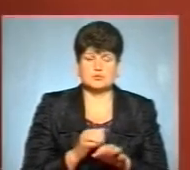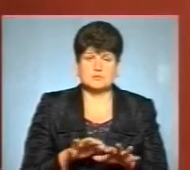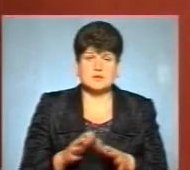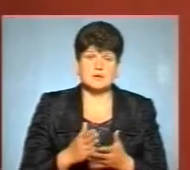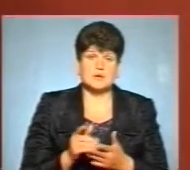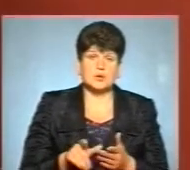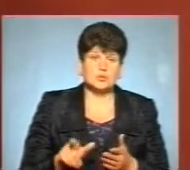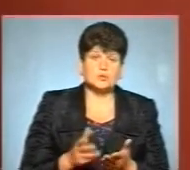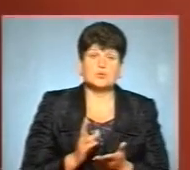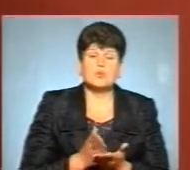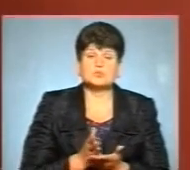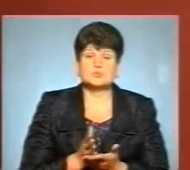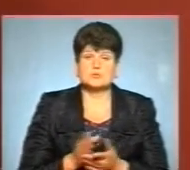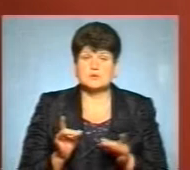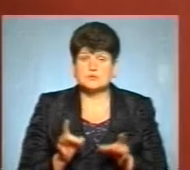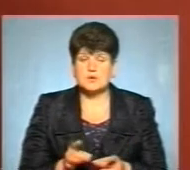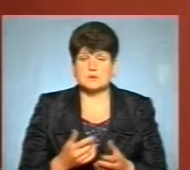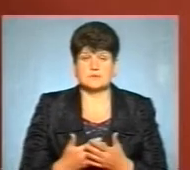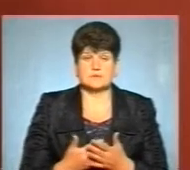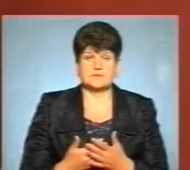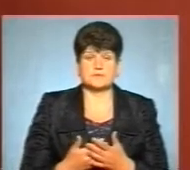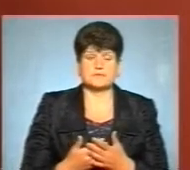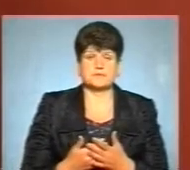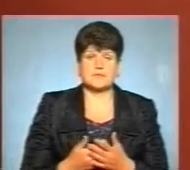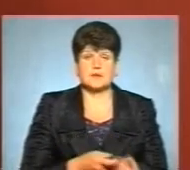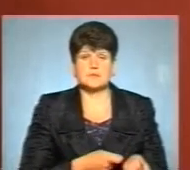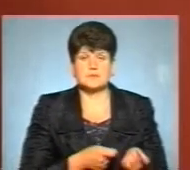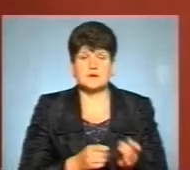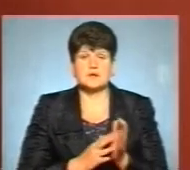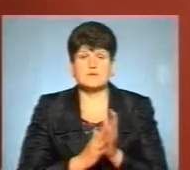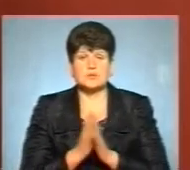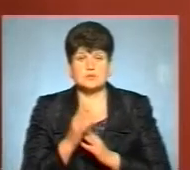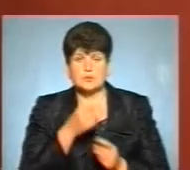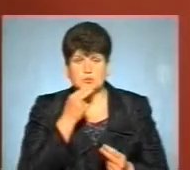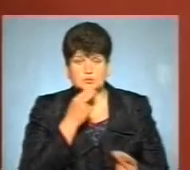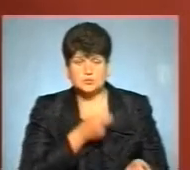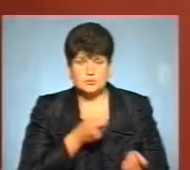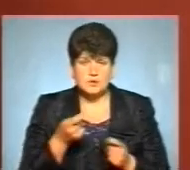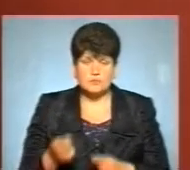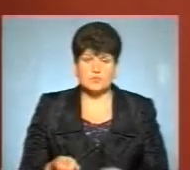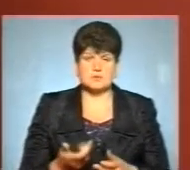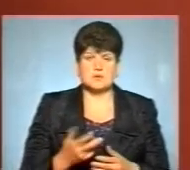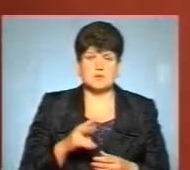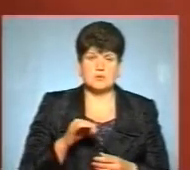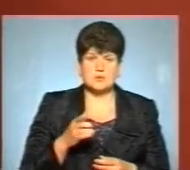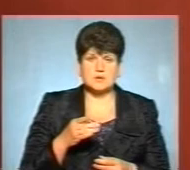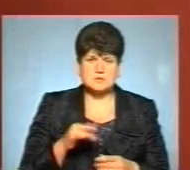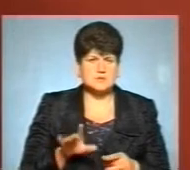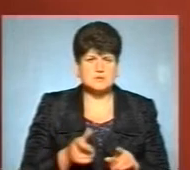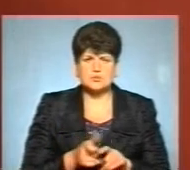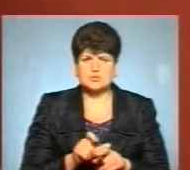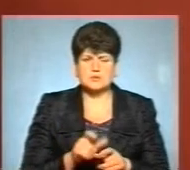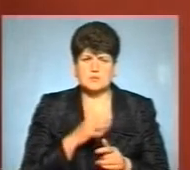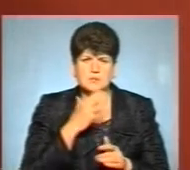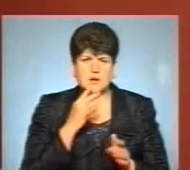є люди, які обслуговували ресторани, які там вирощували продукти, які привозили доставки, логістика. Це дуже багато попутніх галузей